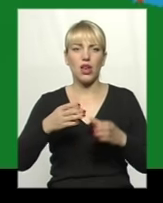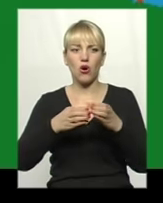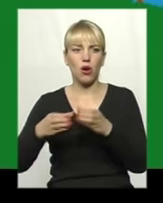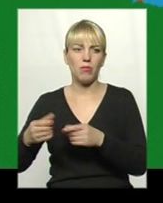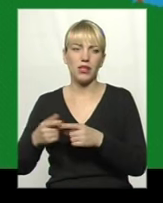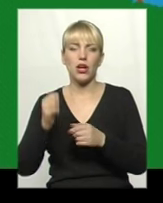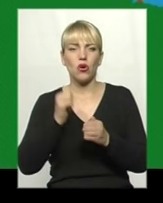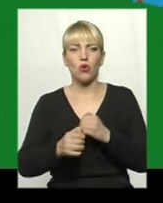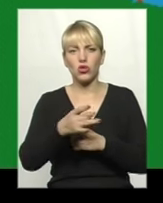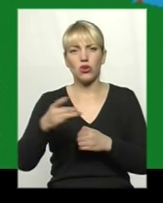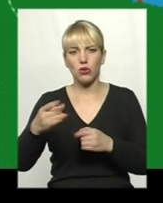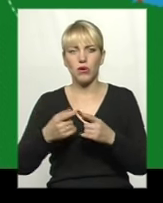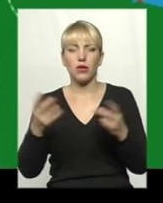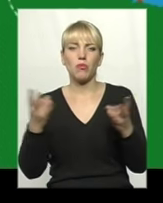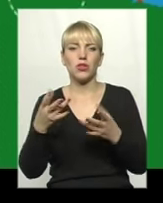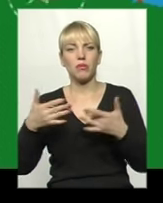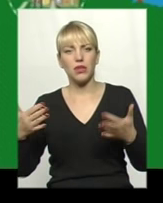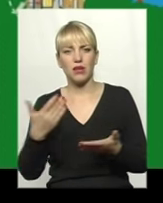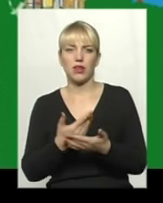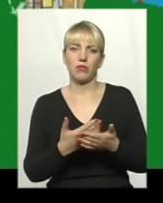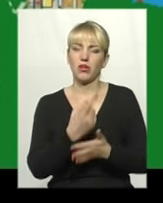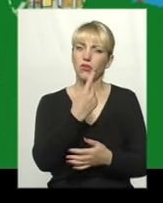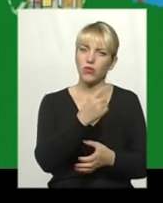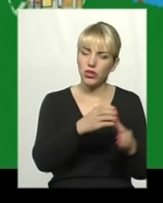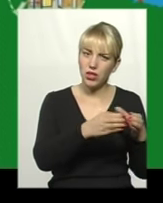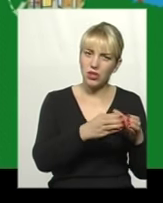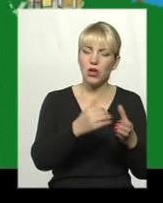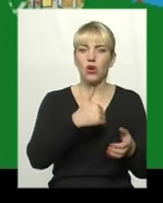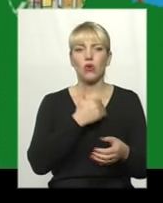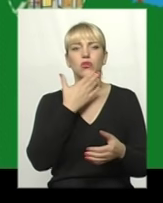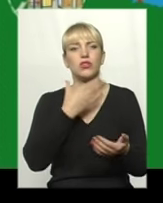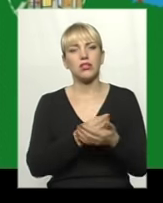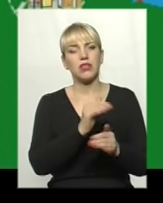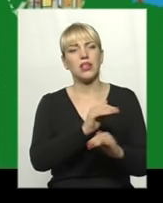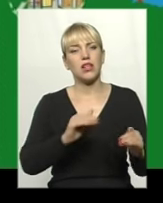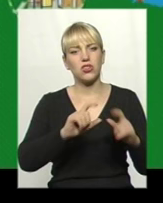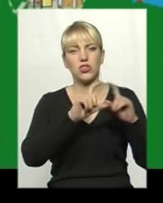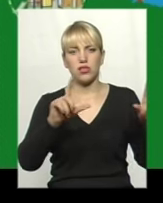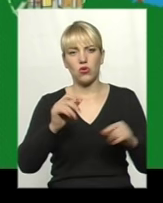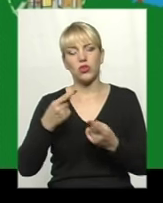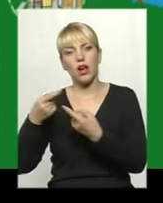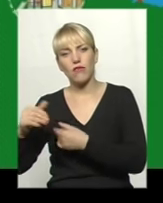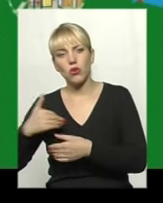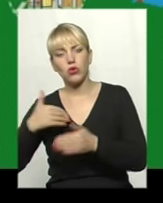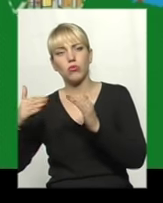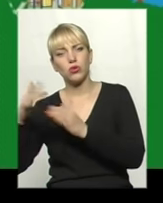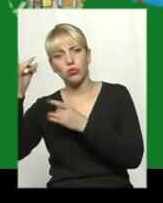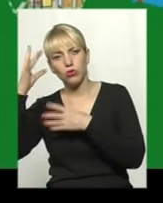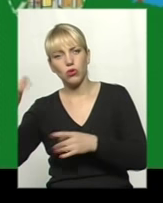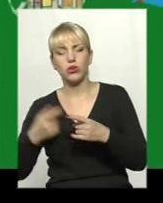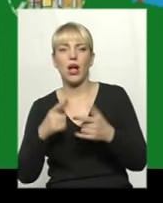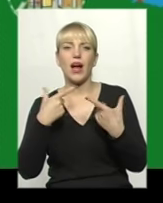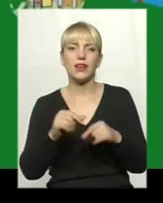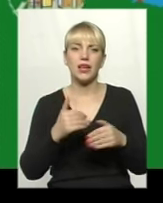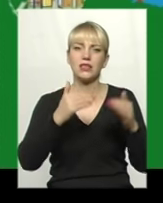кожної громади потреби ж різні. В одній хочуть мати у своєму селі дитячий садок, а інші – будинок культури. А ще в якійсь